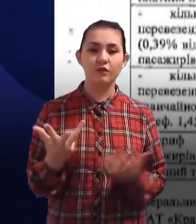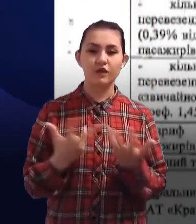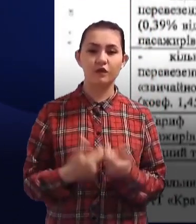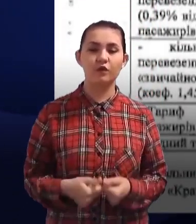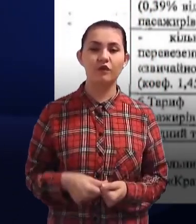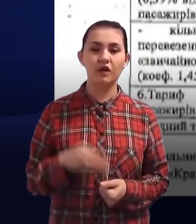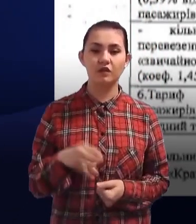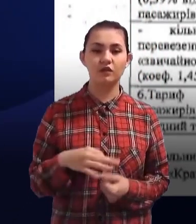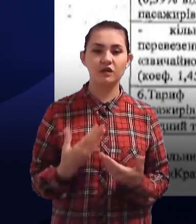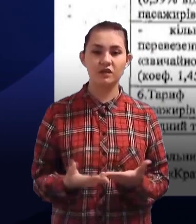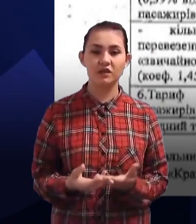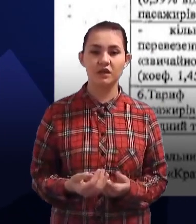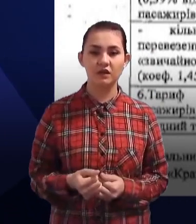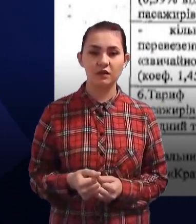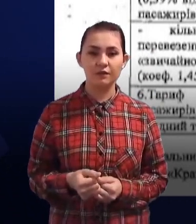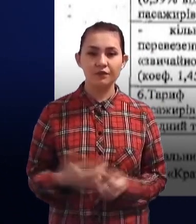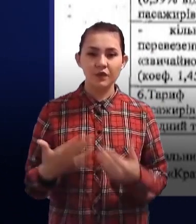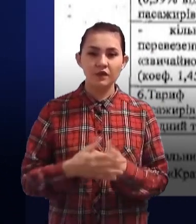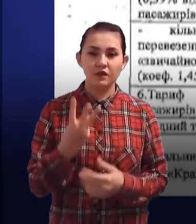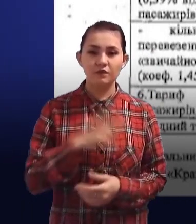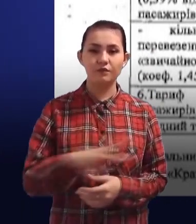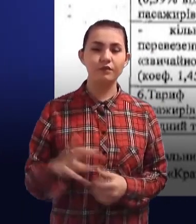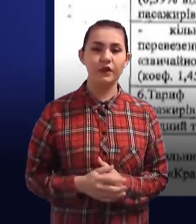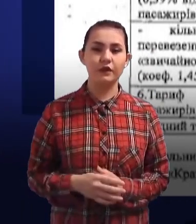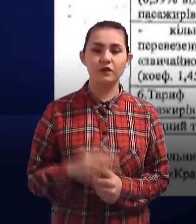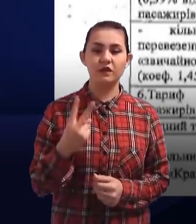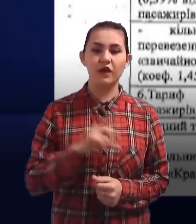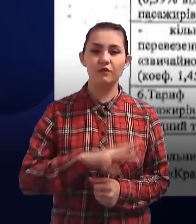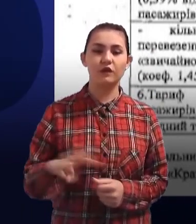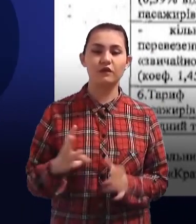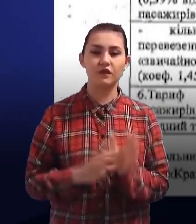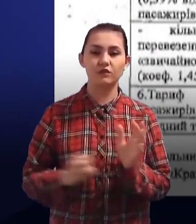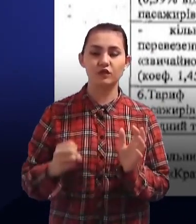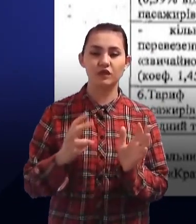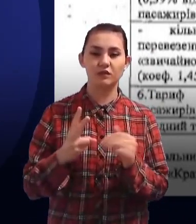це майже 3 мільйони, це 2 мільйони 817